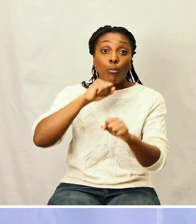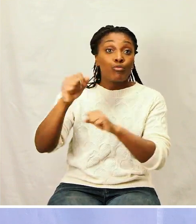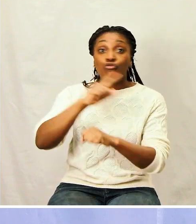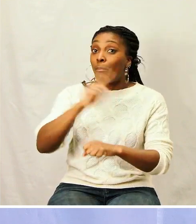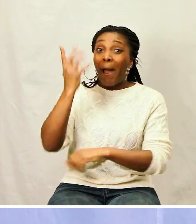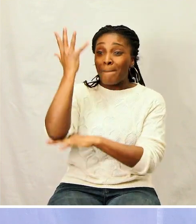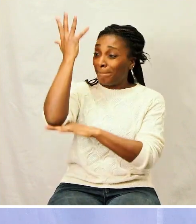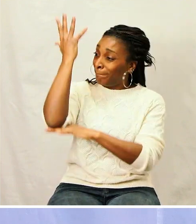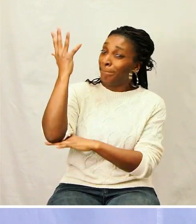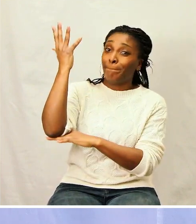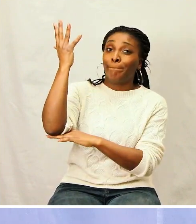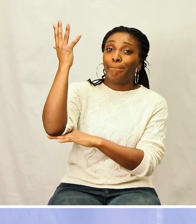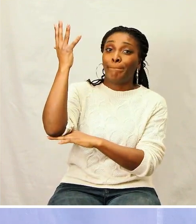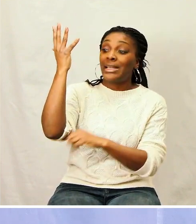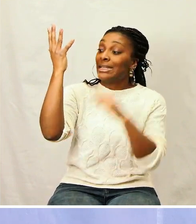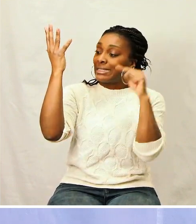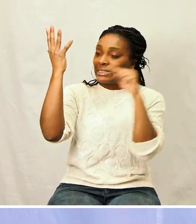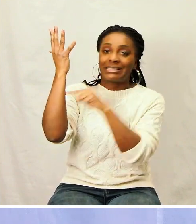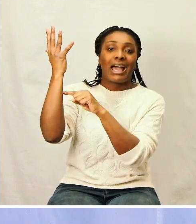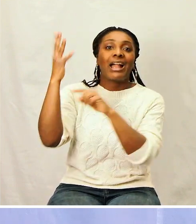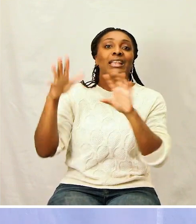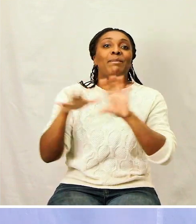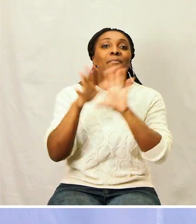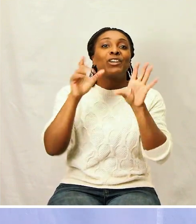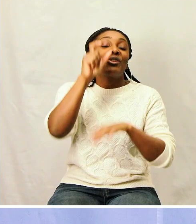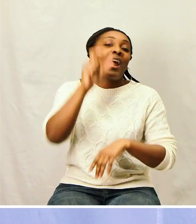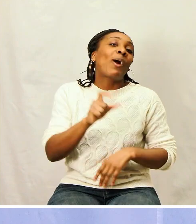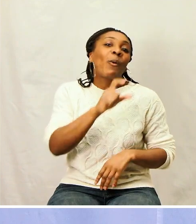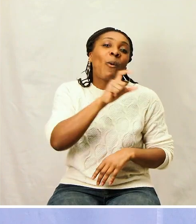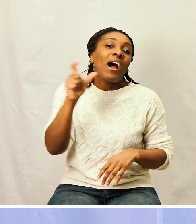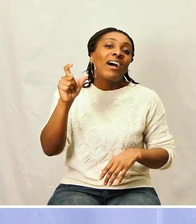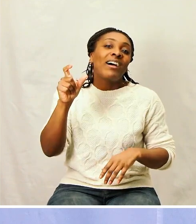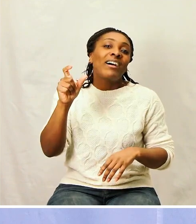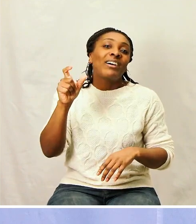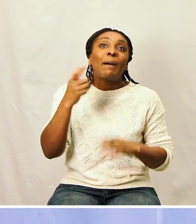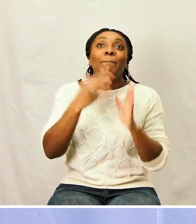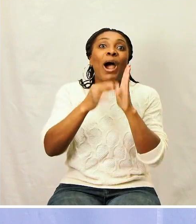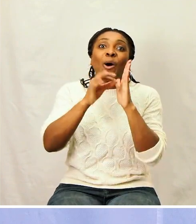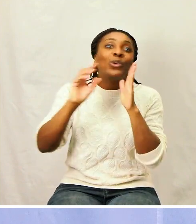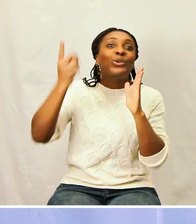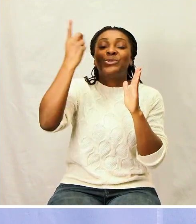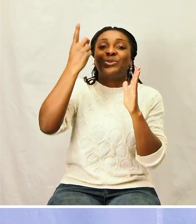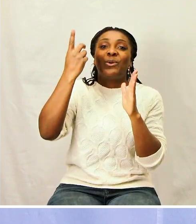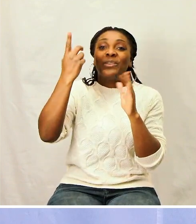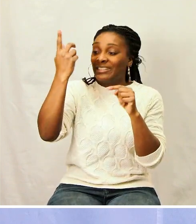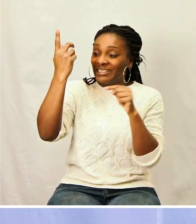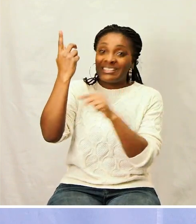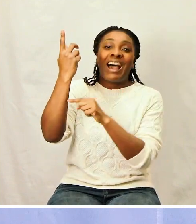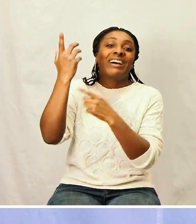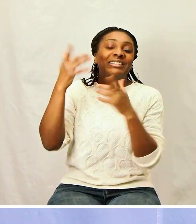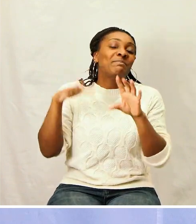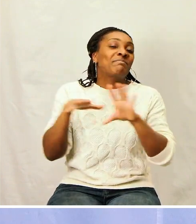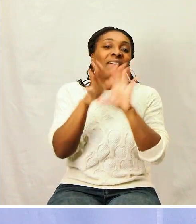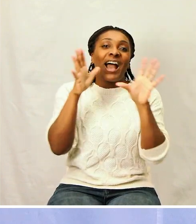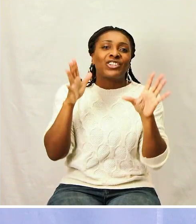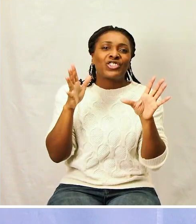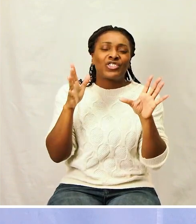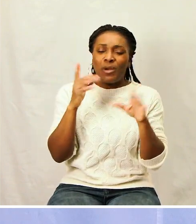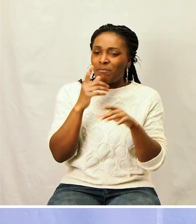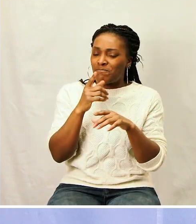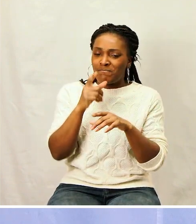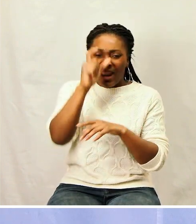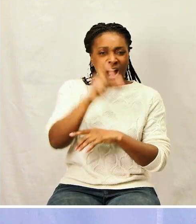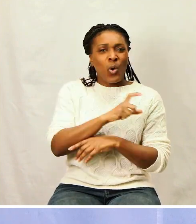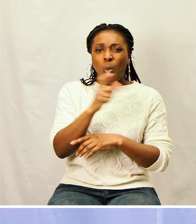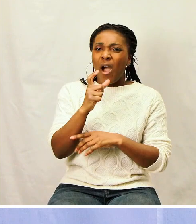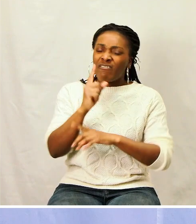et ça c'est l'image de la Parole de Dieu c'est l'image aussi de la Croix parce que c'est Jésus-Christ la Parole de Dieu qui a été faite cher et c'est l'image de la croix qui